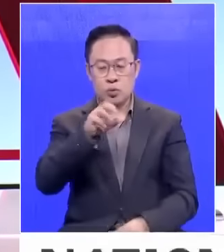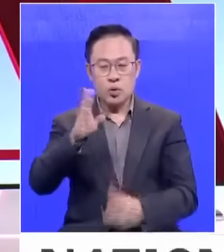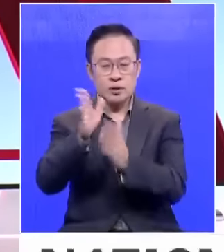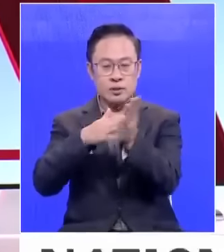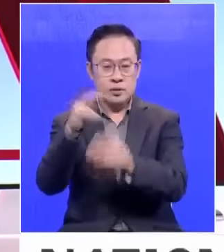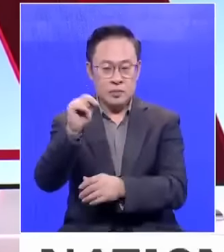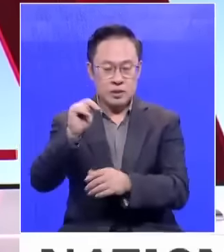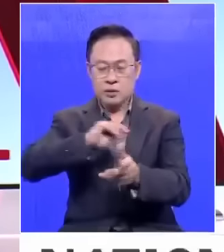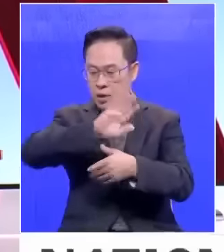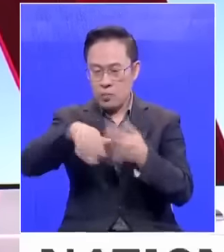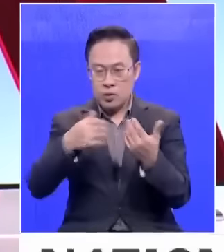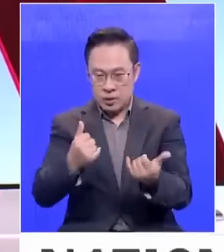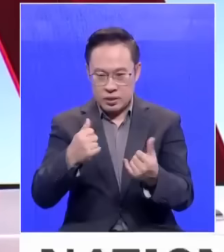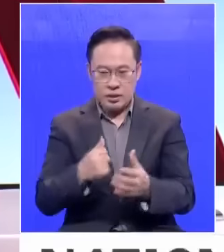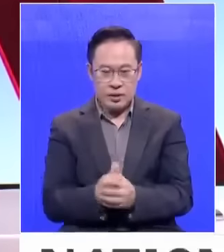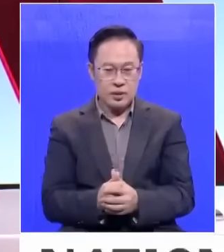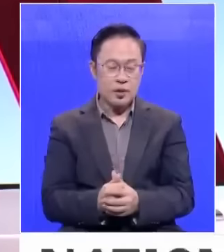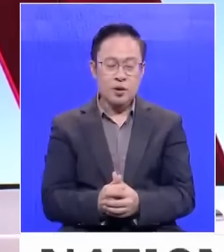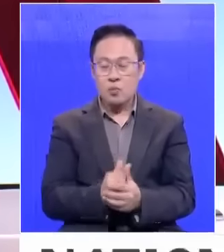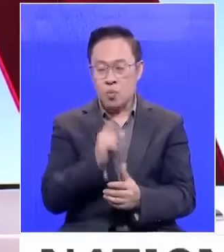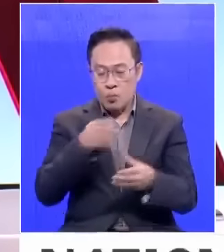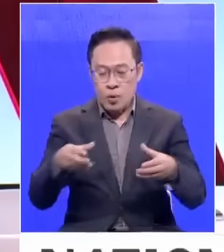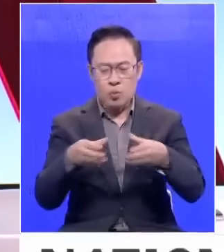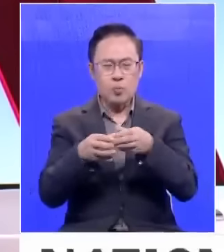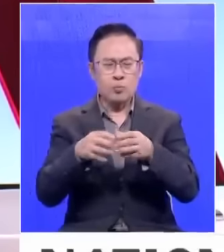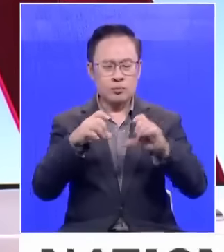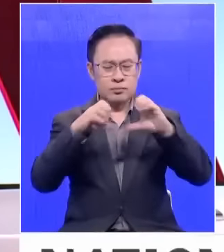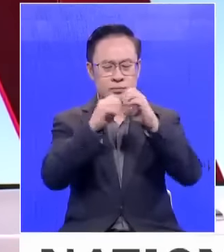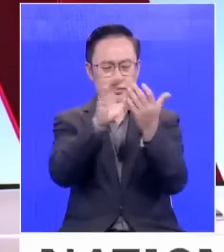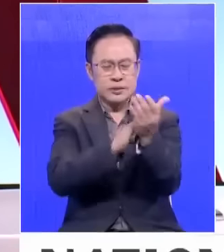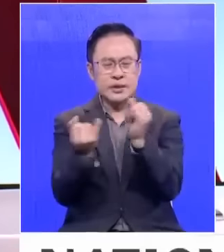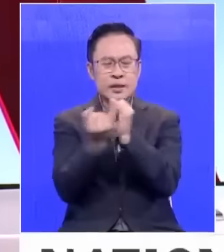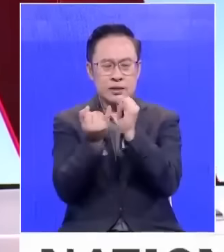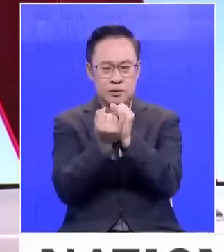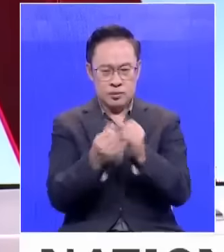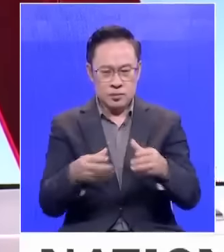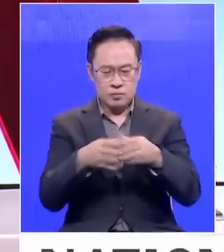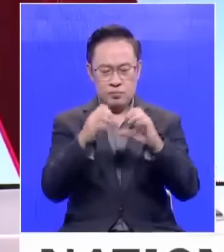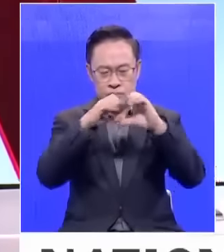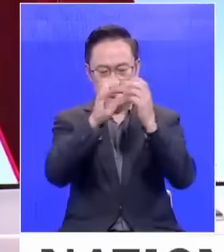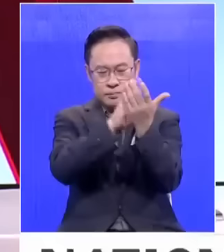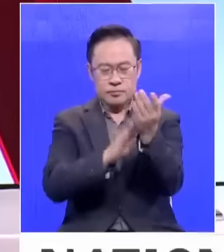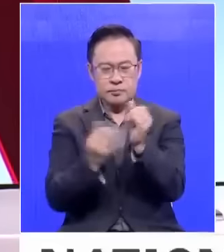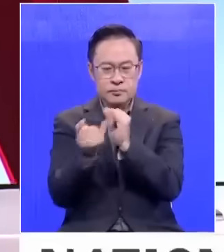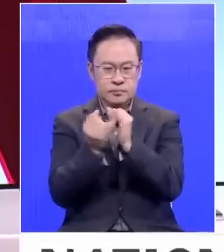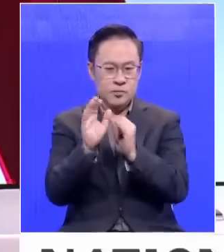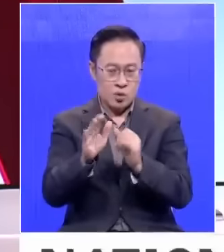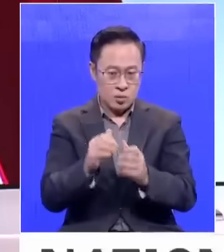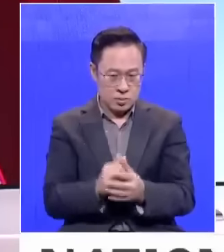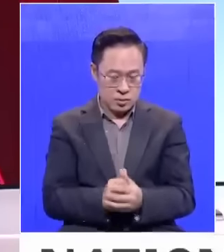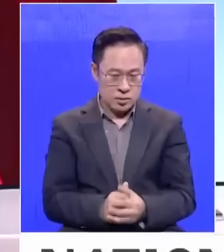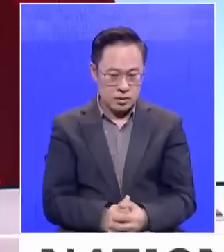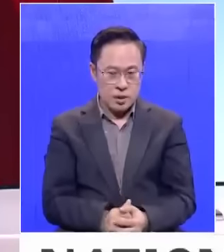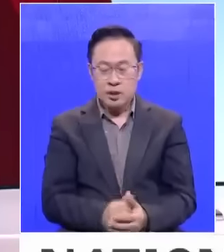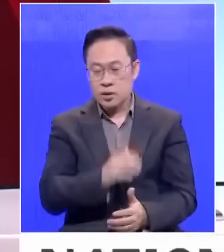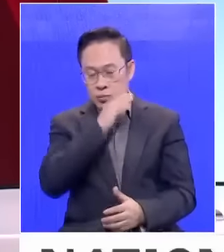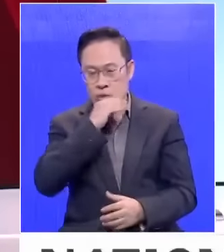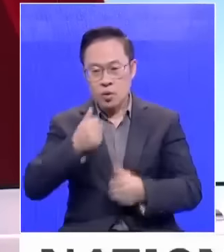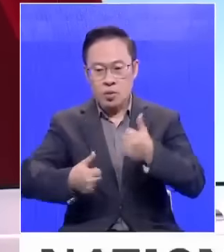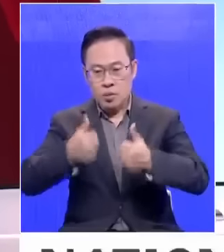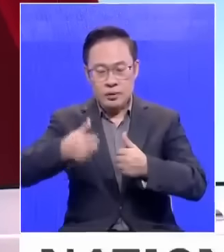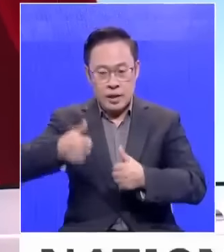ง มันก็คงมีคำถามแต่นี่แจ้งท่านผู้ชมนิดนึงคือกฎจะแปลกๆหน่อยถ้า2คนแข่งกันใครชนะ